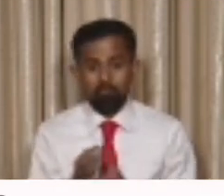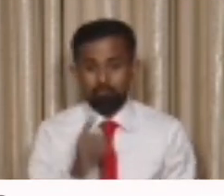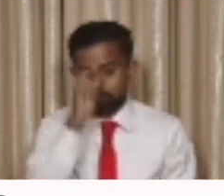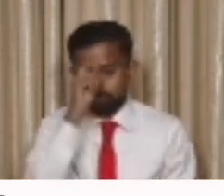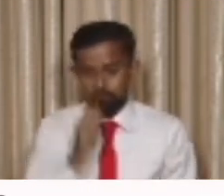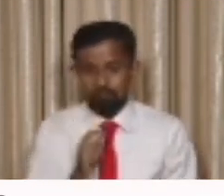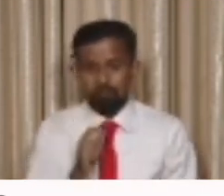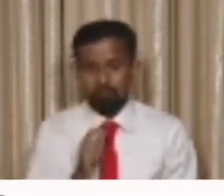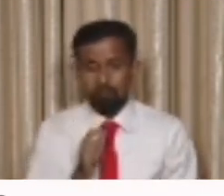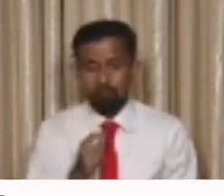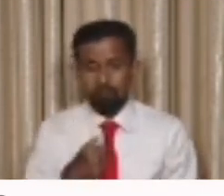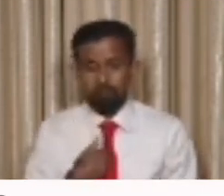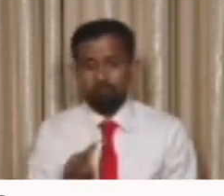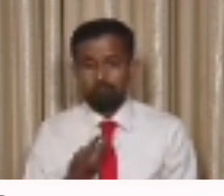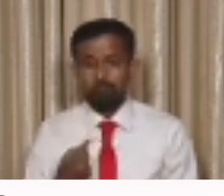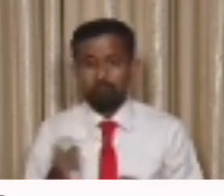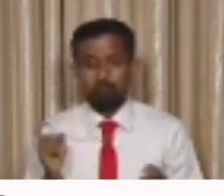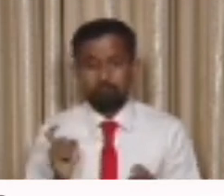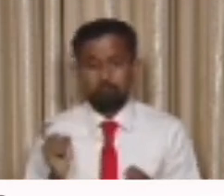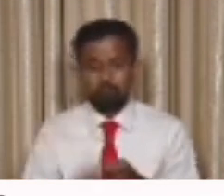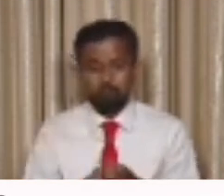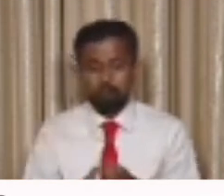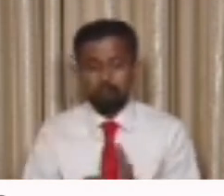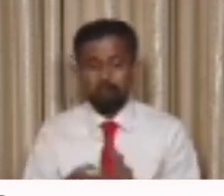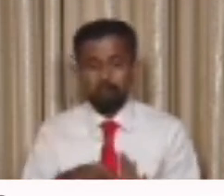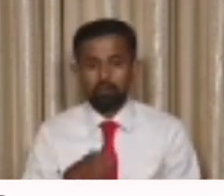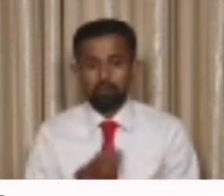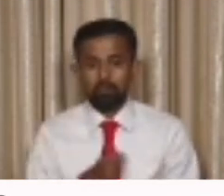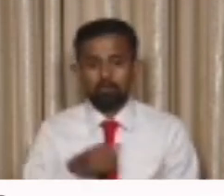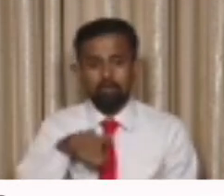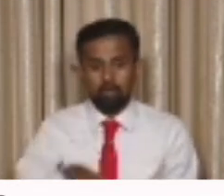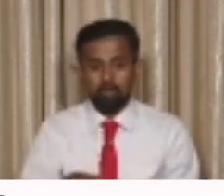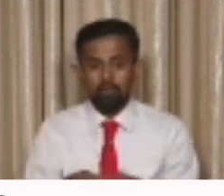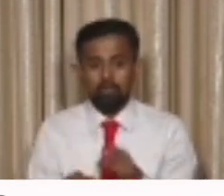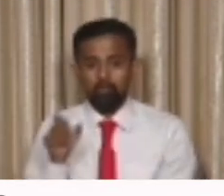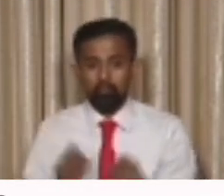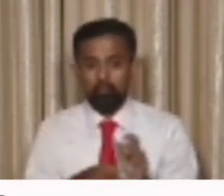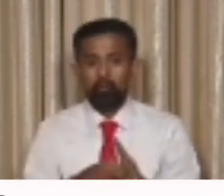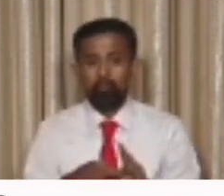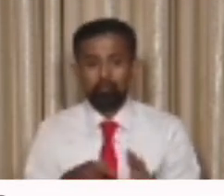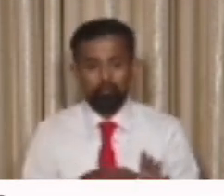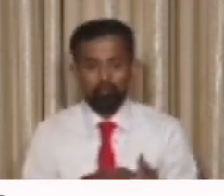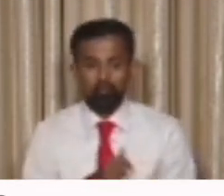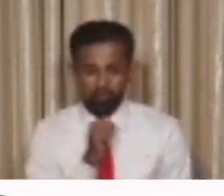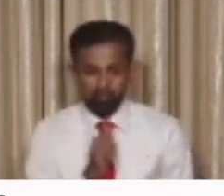මං අතරත් ප්‍රශ්න ඇති කරන තරම් ආණ්ඩුව ඇතුළෙම යමහර පිරිස් ඉන්නවා. ඇත්ත කියන්න